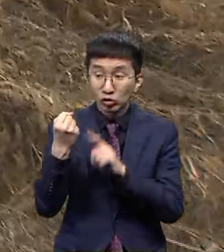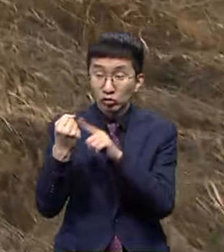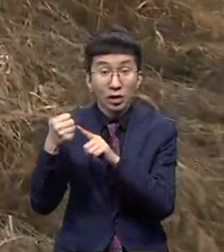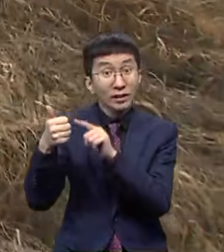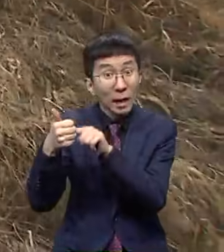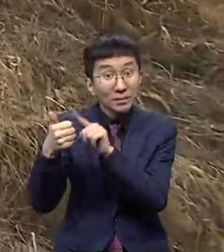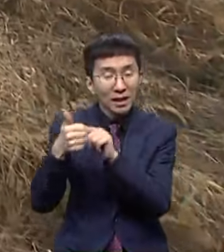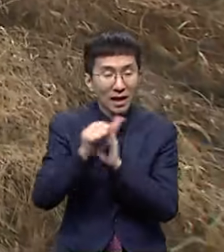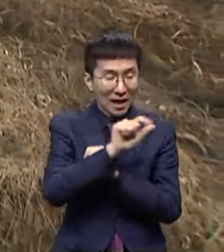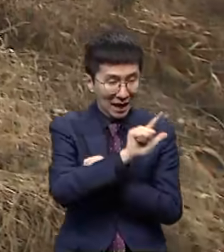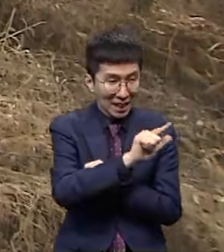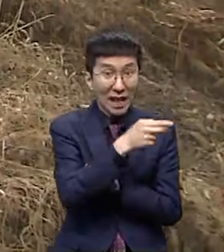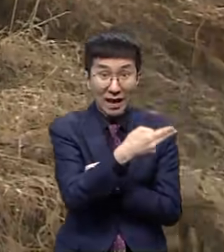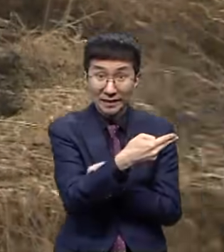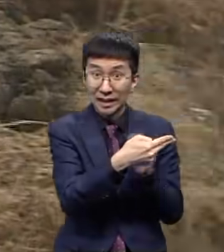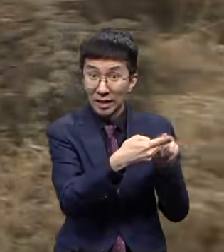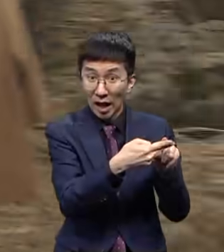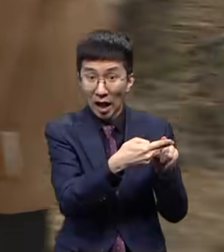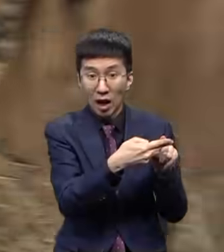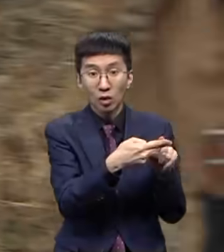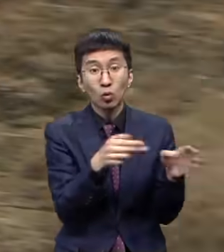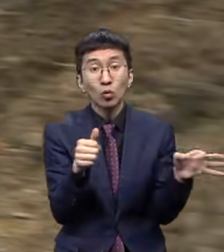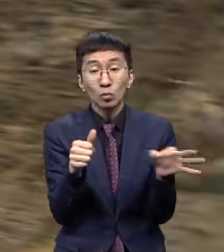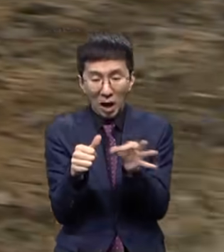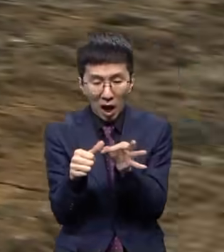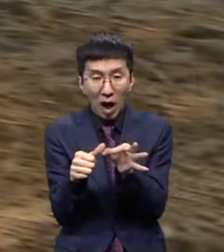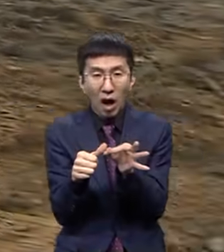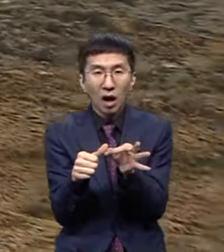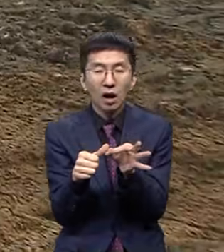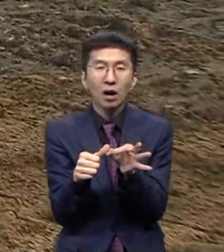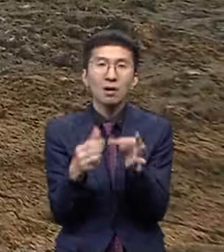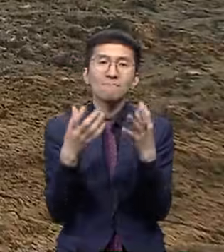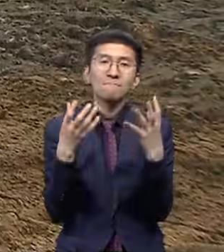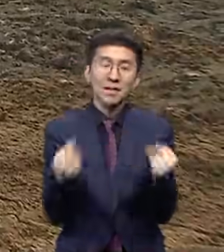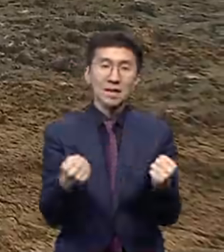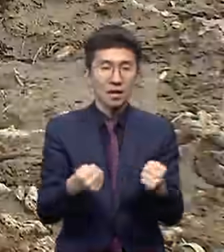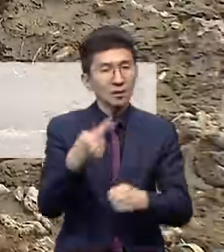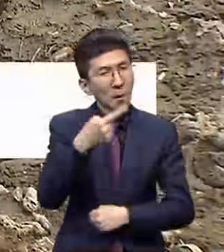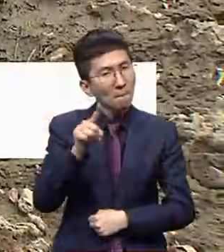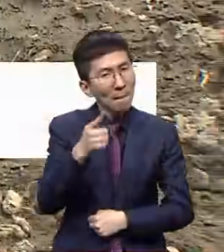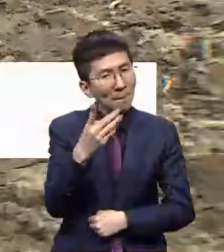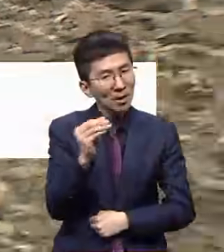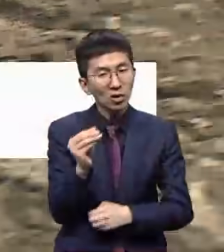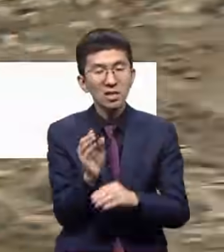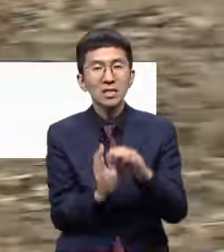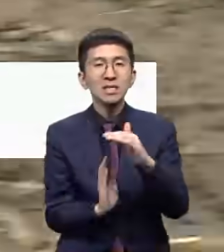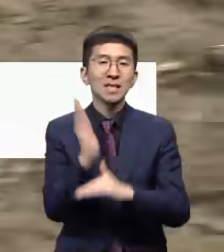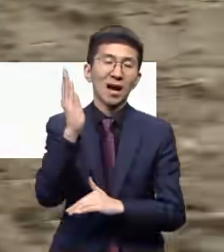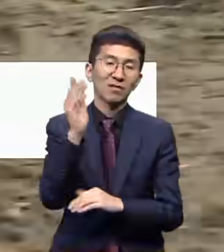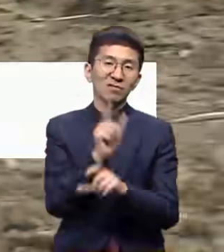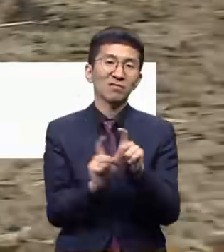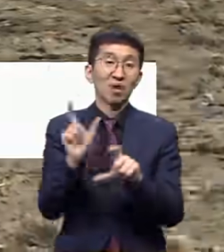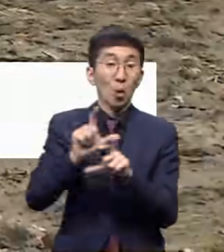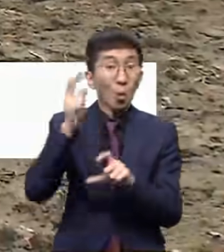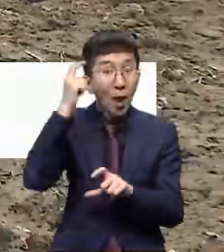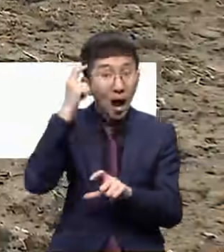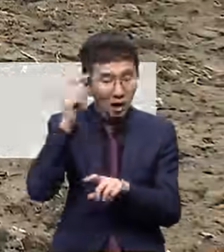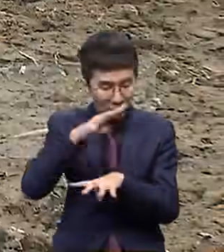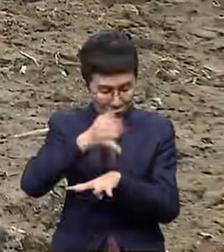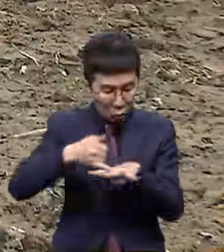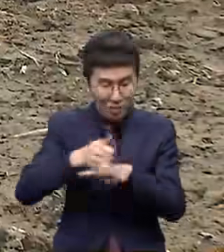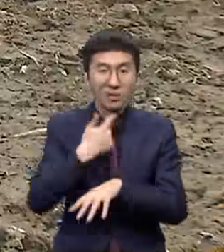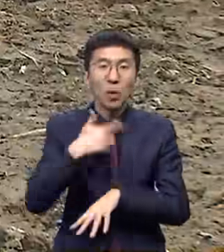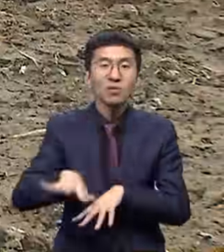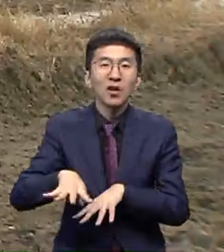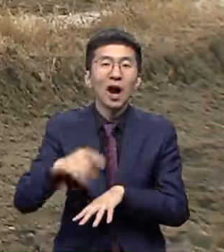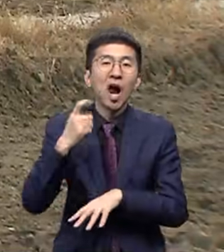외에 영농 보상금 1,100만 원을 따로 받아 챙겼습니다. 농사도 안 지으면서 가짜 서류로 타낸 겁니다.